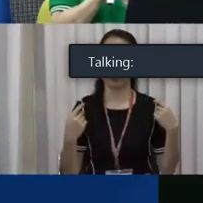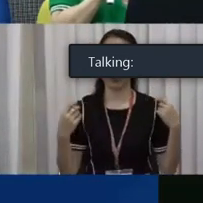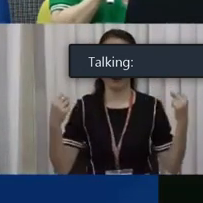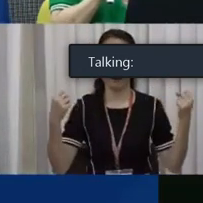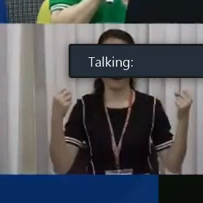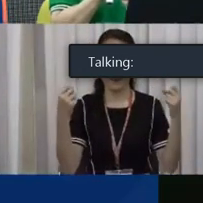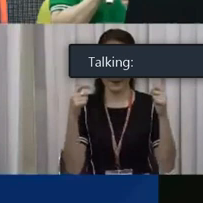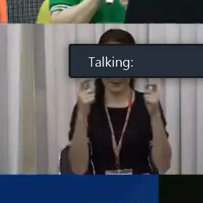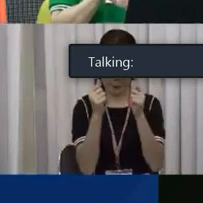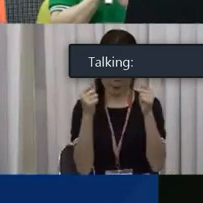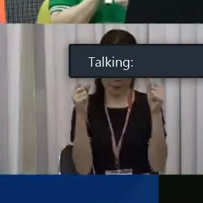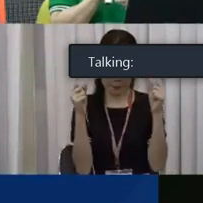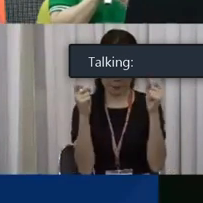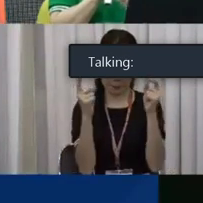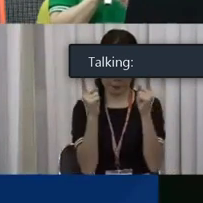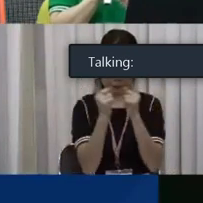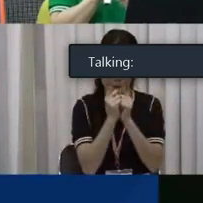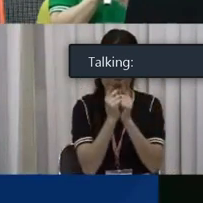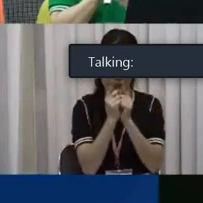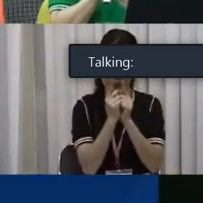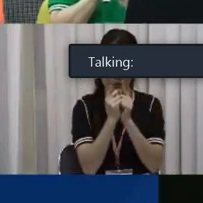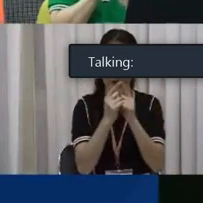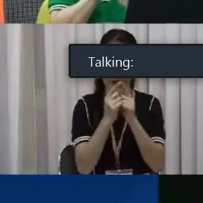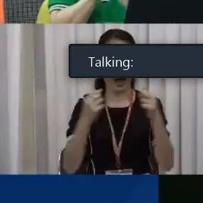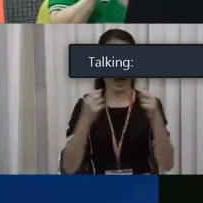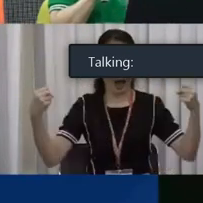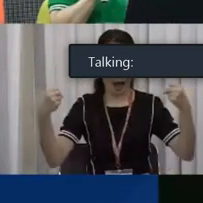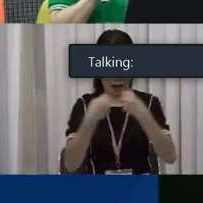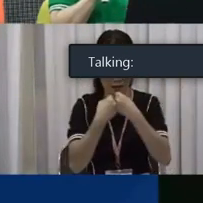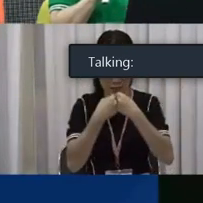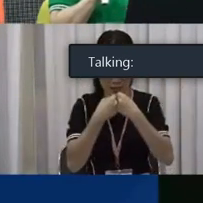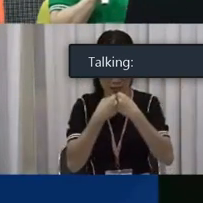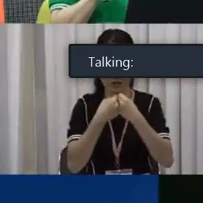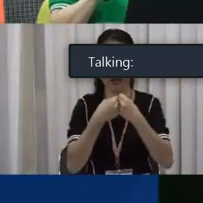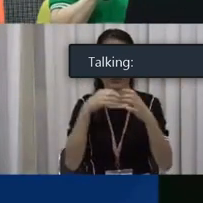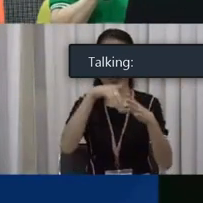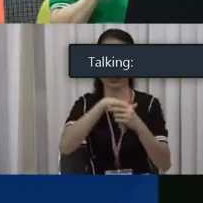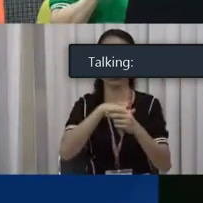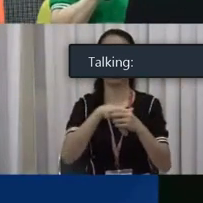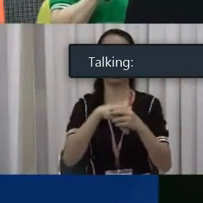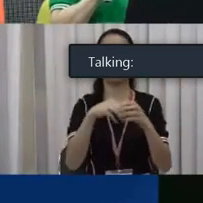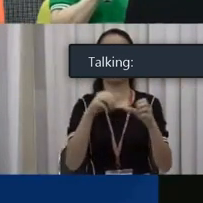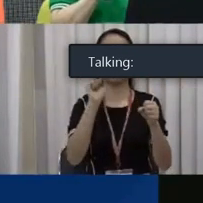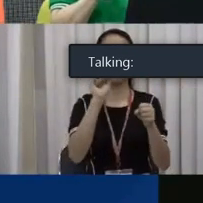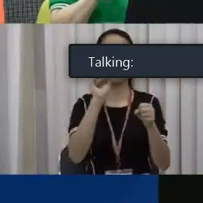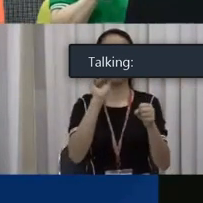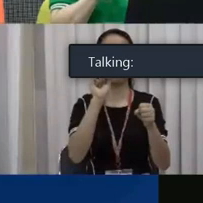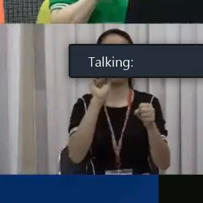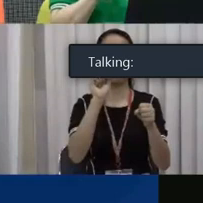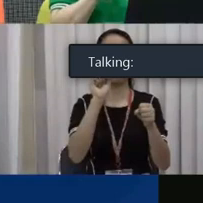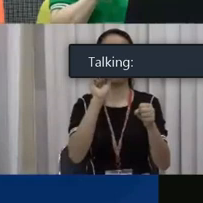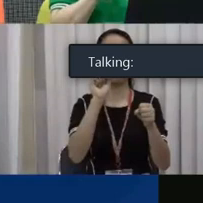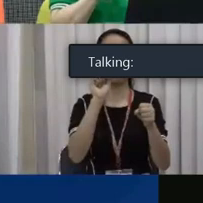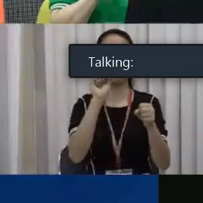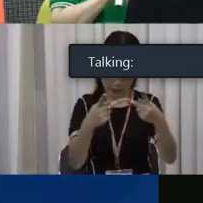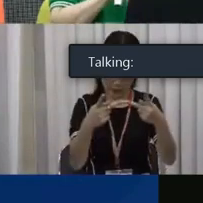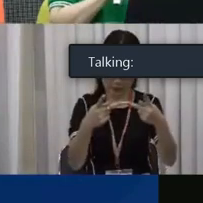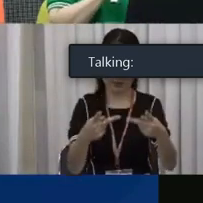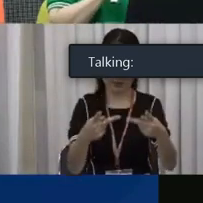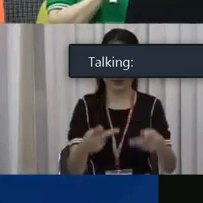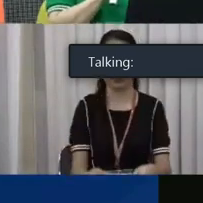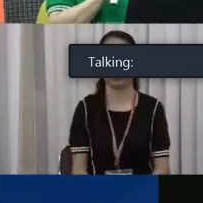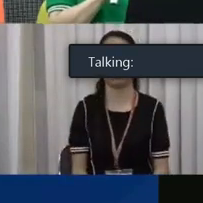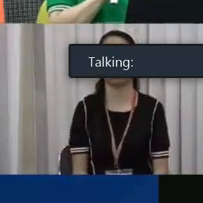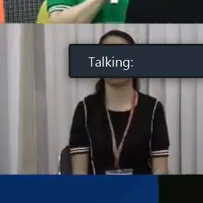nga work related. So wala na siya ipili sa private or